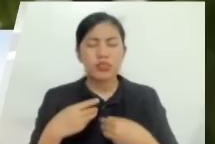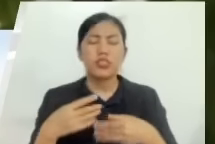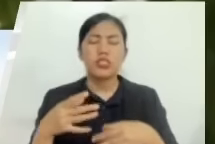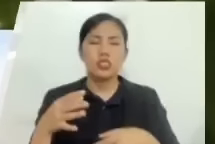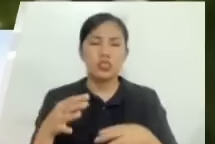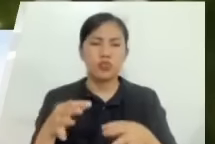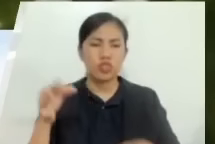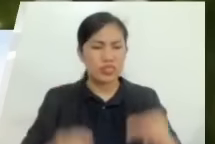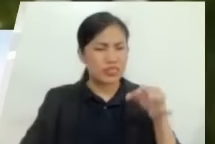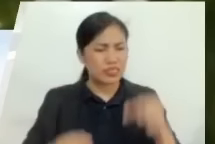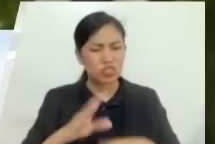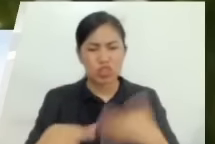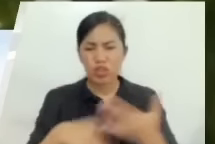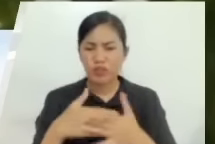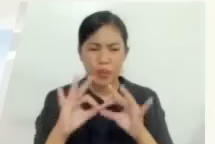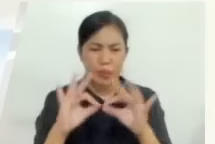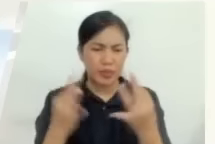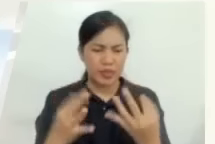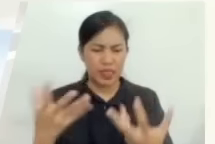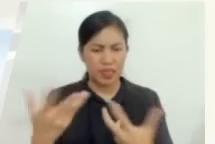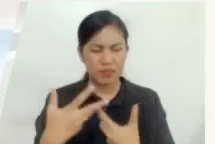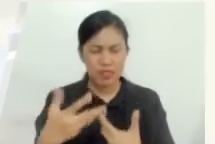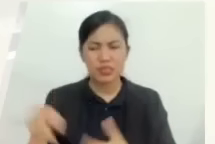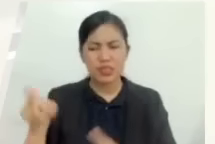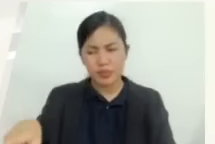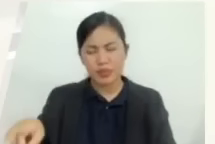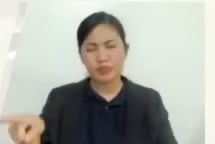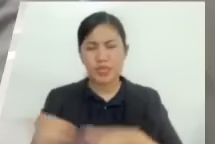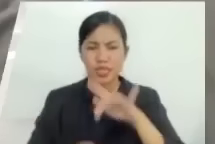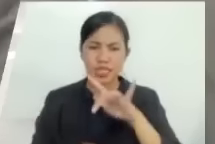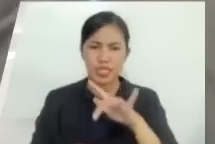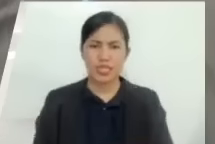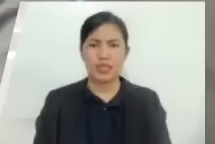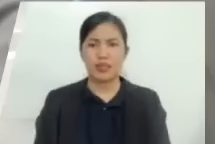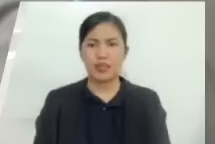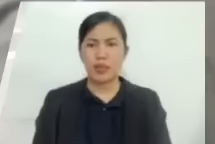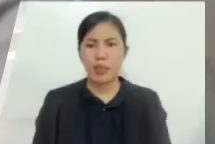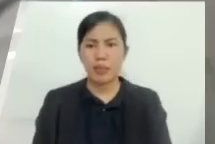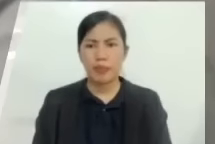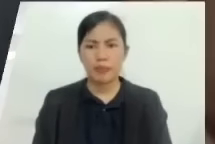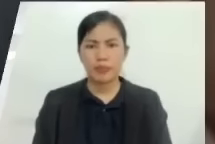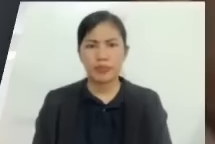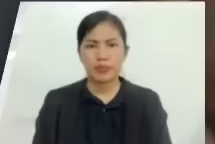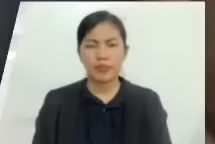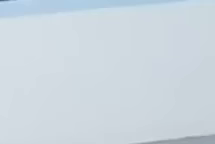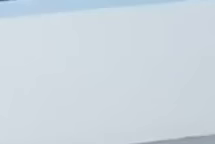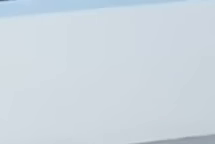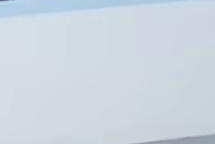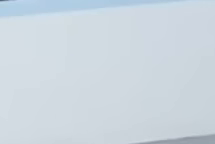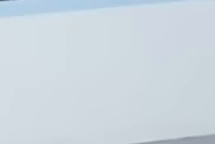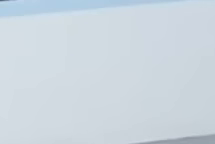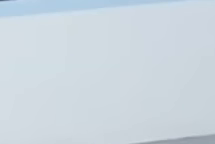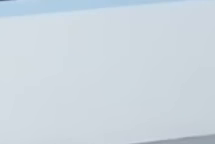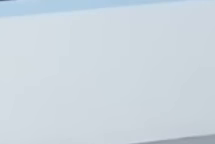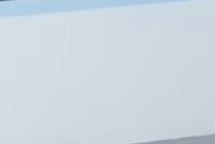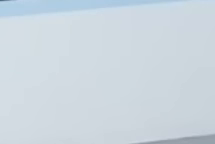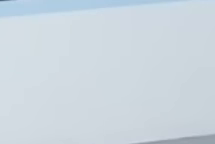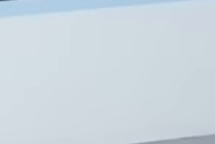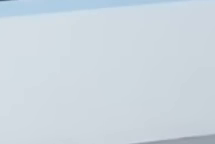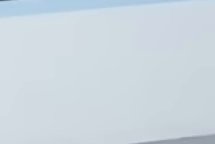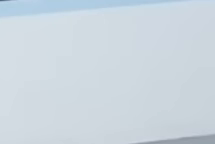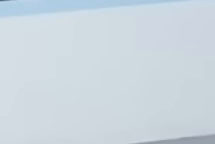na magtagdusahan niya. James Agustin, nagbabalita para sa GMA Integrated News. Kapuso,